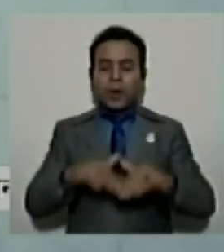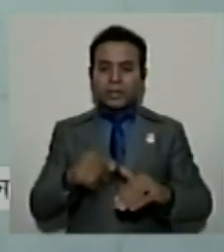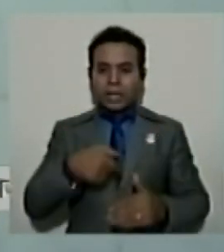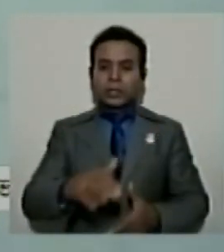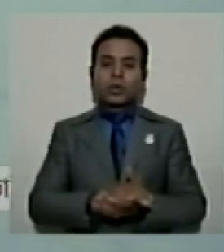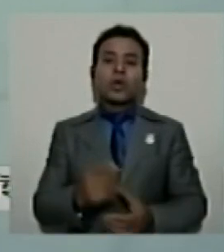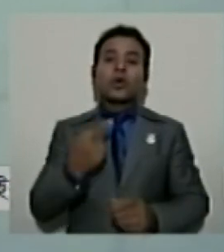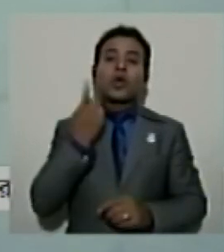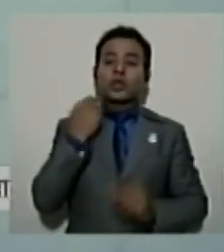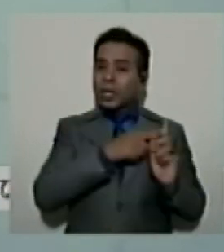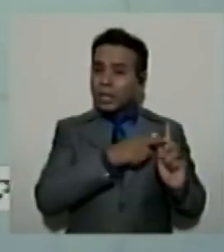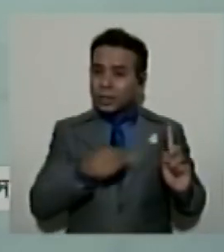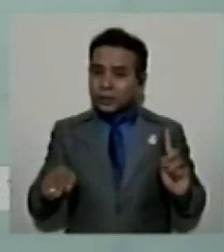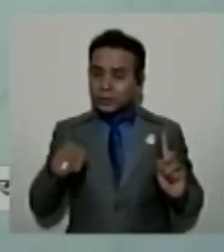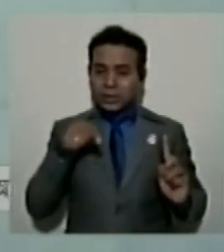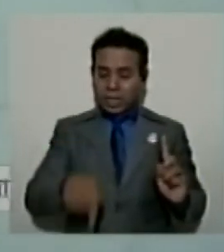মৃত্যু 100 ছাড়িয়ে গেছি।